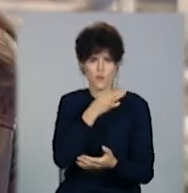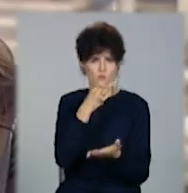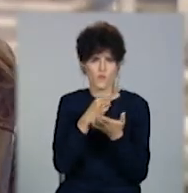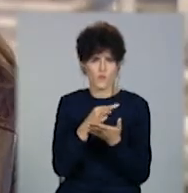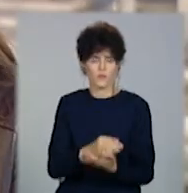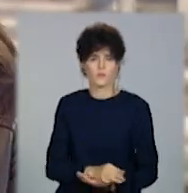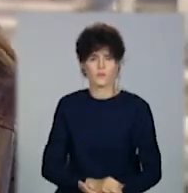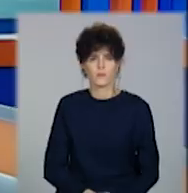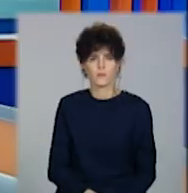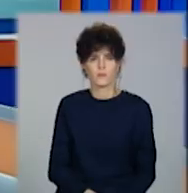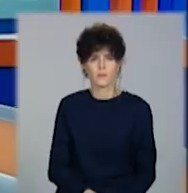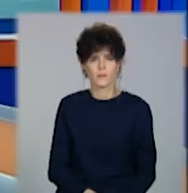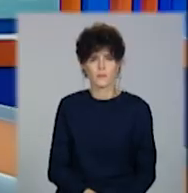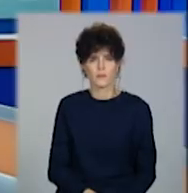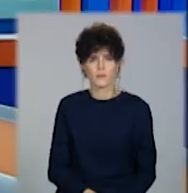відповідальність.